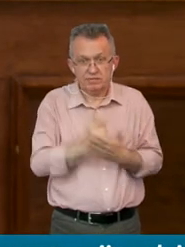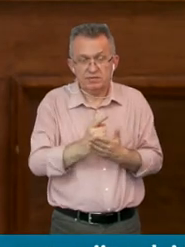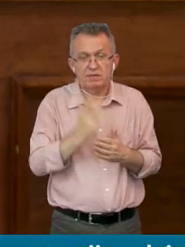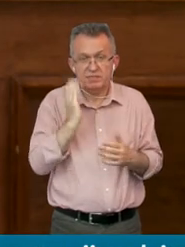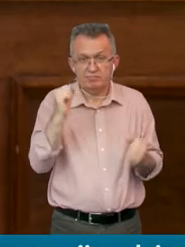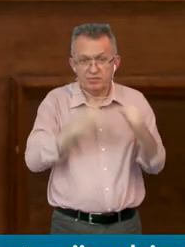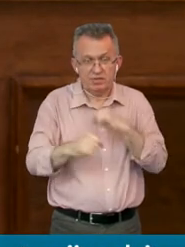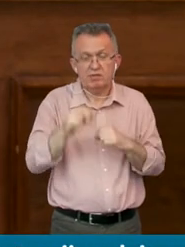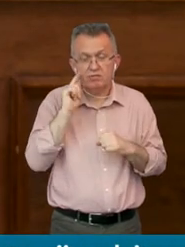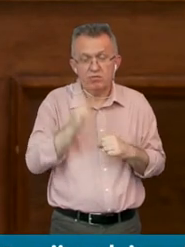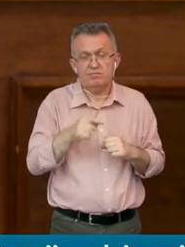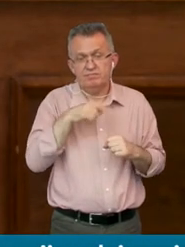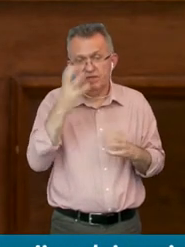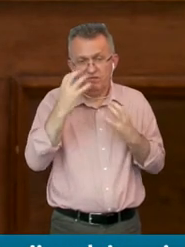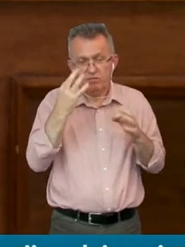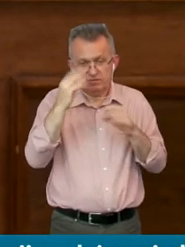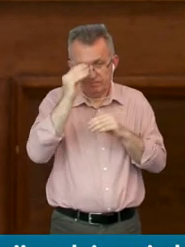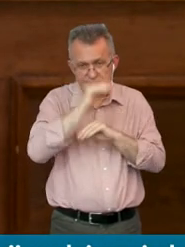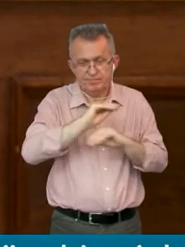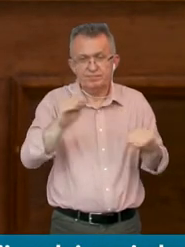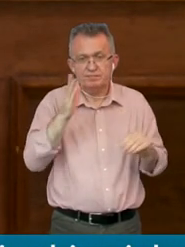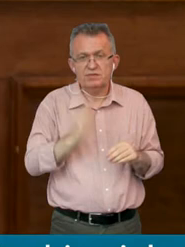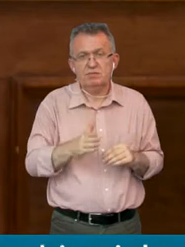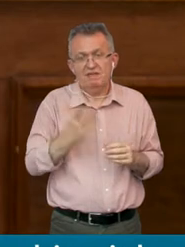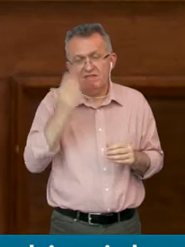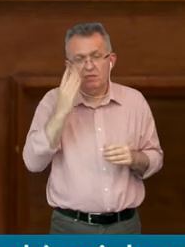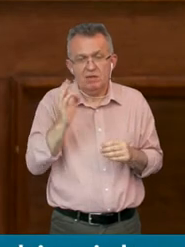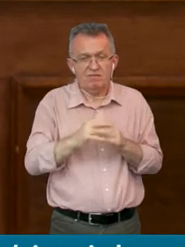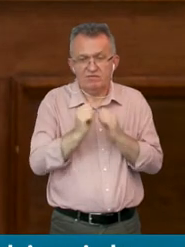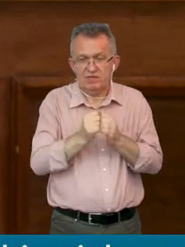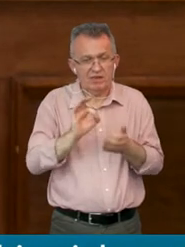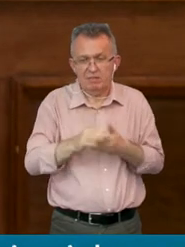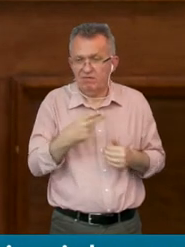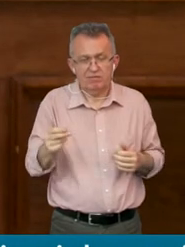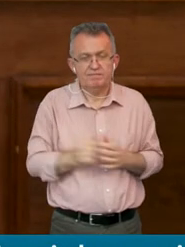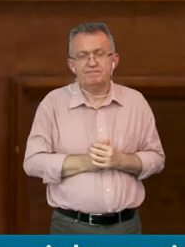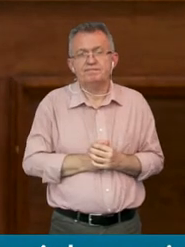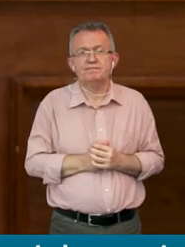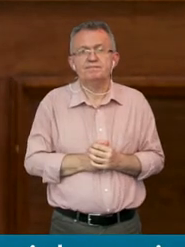rozstrzygniemy przetarg, wówczas oczywiście te informacje podamy. No wiadomo, że nie będzie to wrzesień tego roku na pewno.